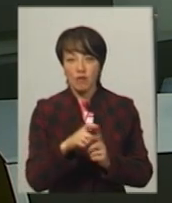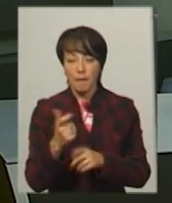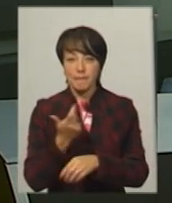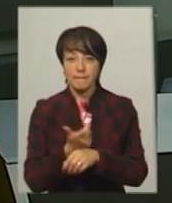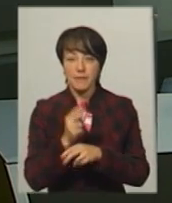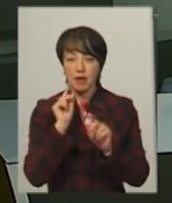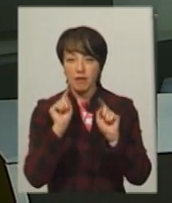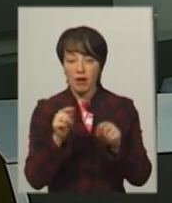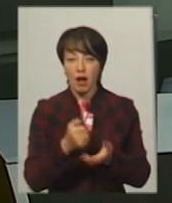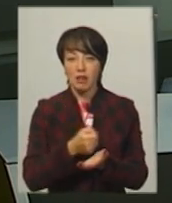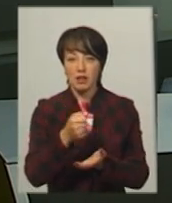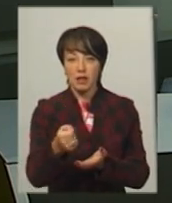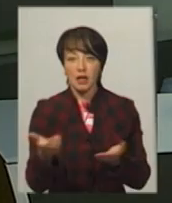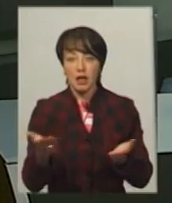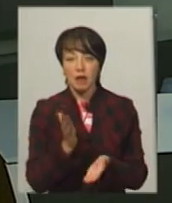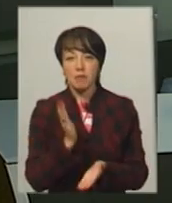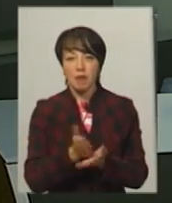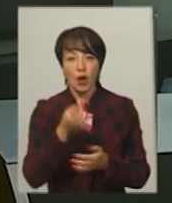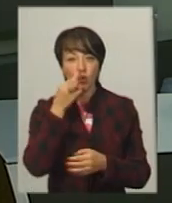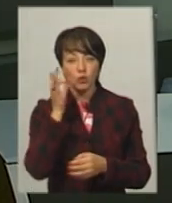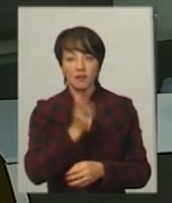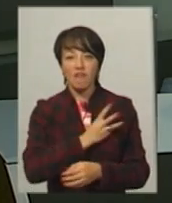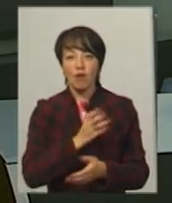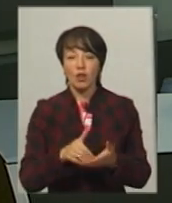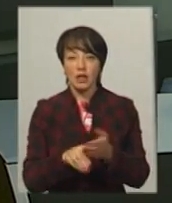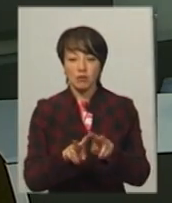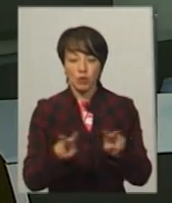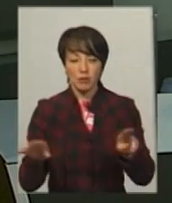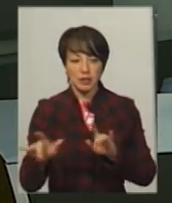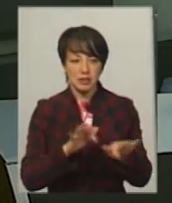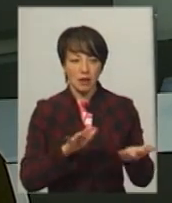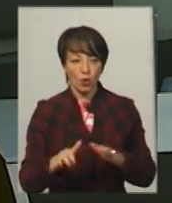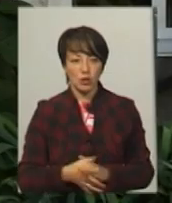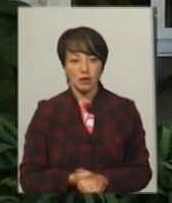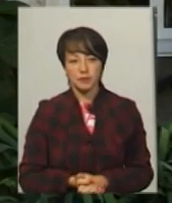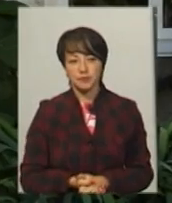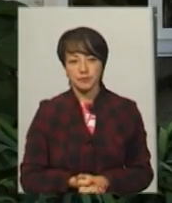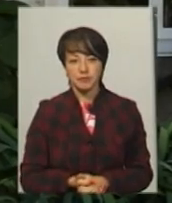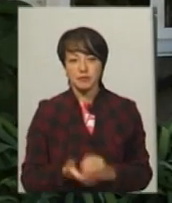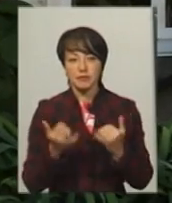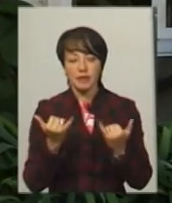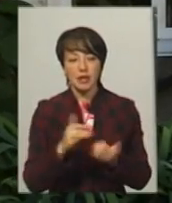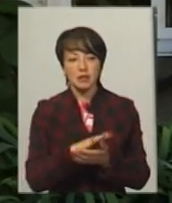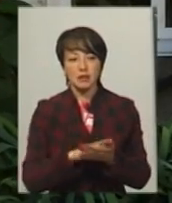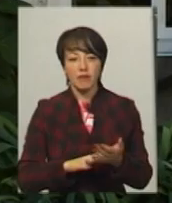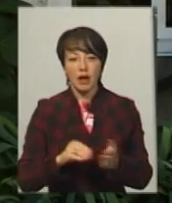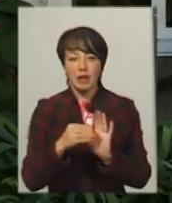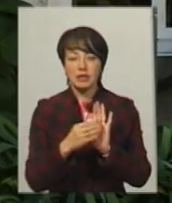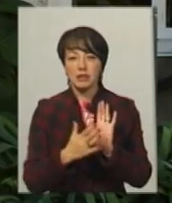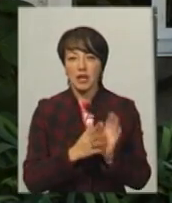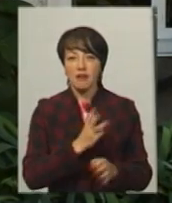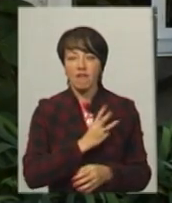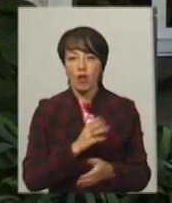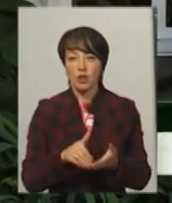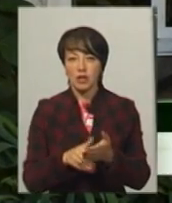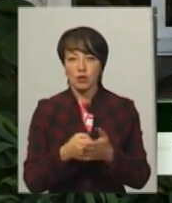перевага надаватиметься кандидатам, які мають досвід волонтерства у подібних заходах. Зараз триває реєстрація волонтерів, вона триватиме